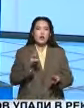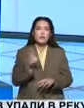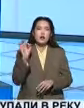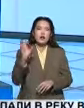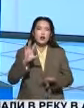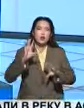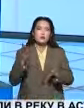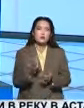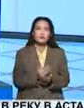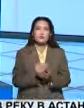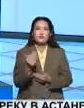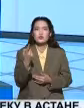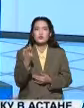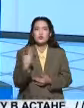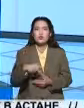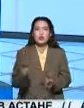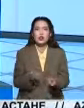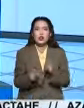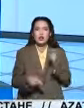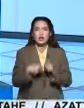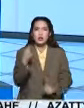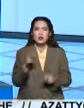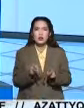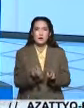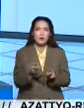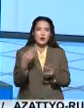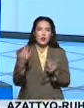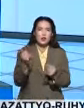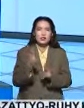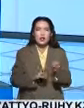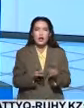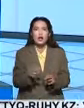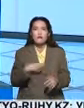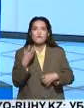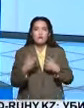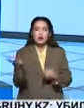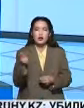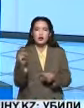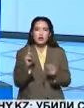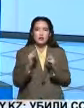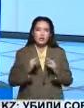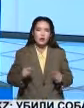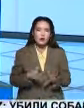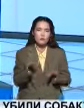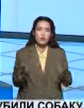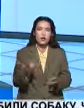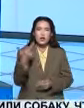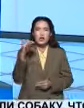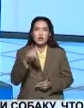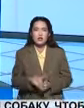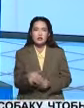произошло свыше 130 возгораний из-за нарушения эксплуатации печей. Кроме того, беспокойство вызывают газовые баллоны. Свыше 300 тысяч